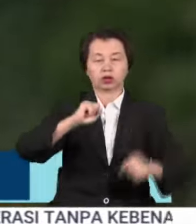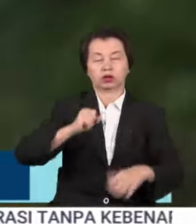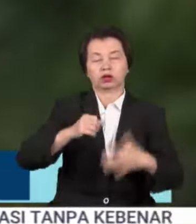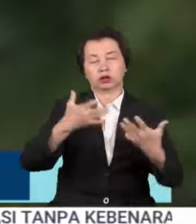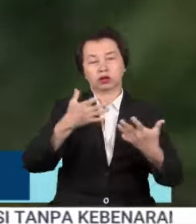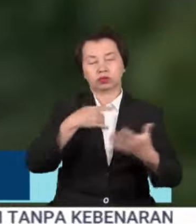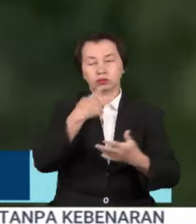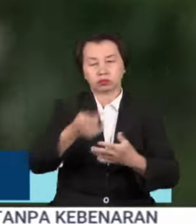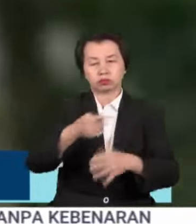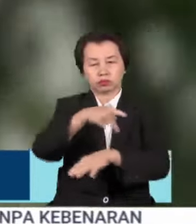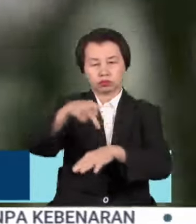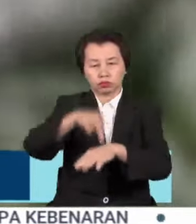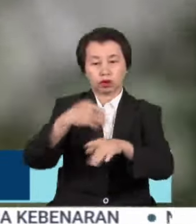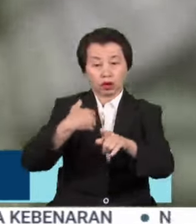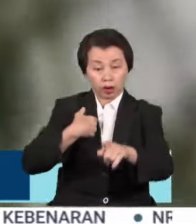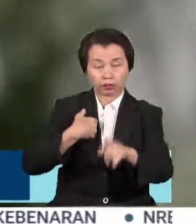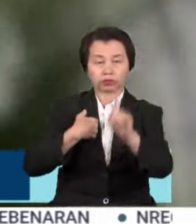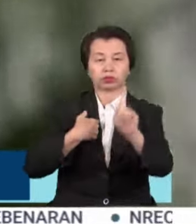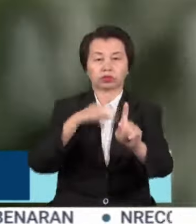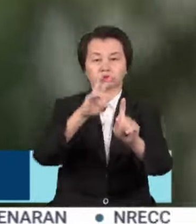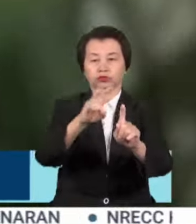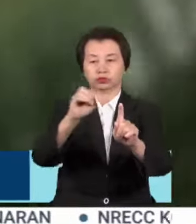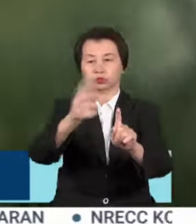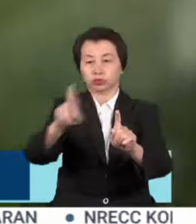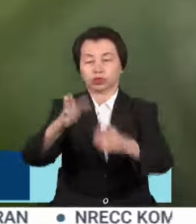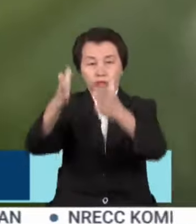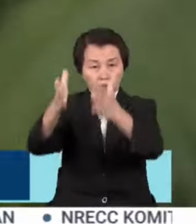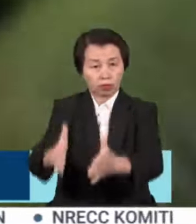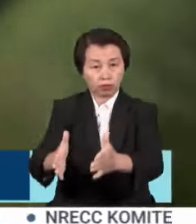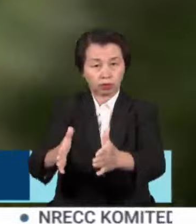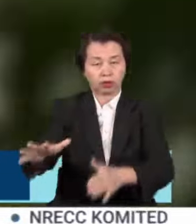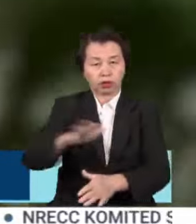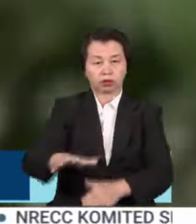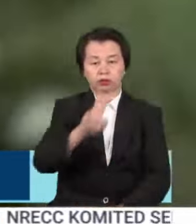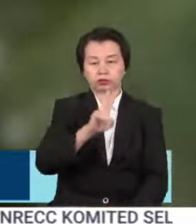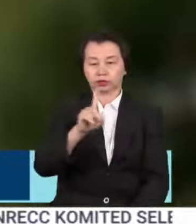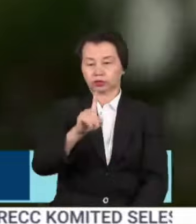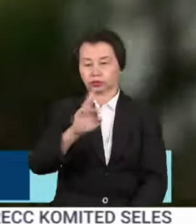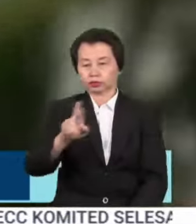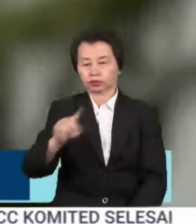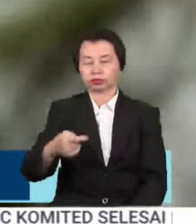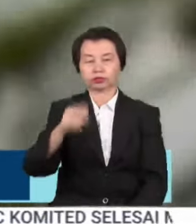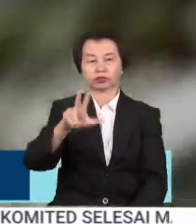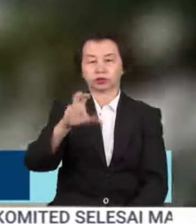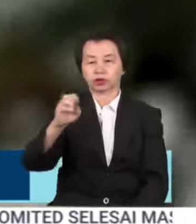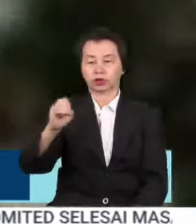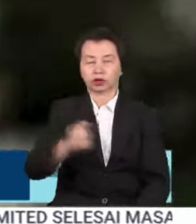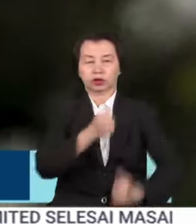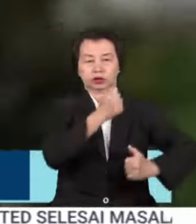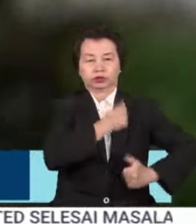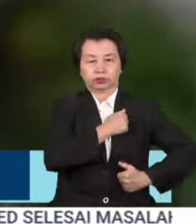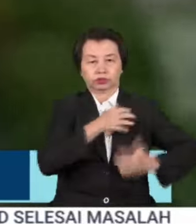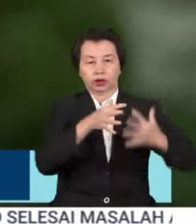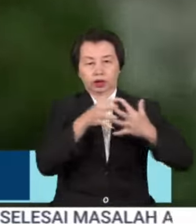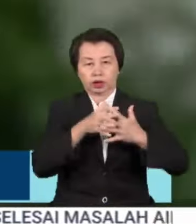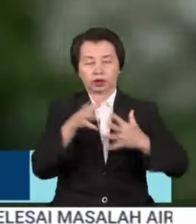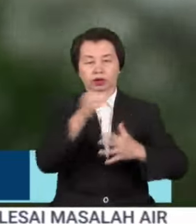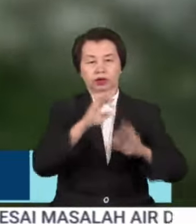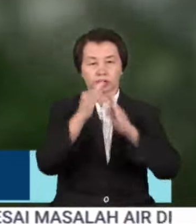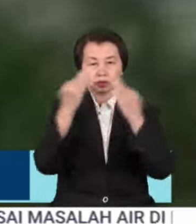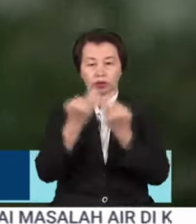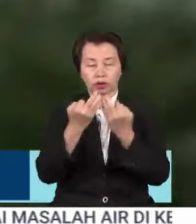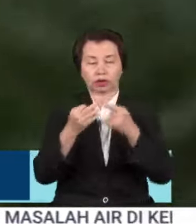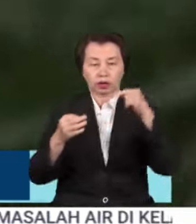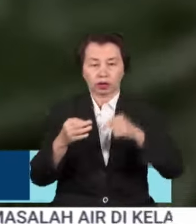di pulau yang mempunyai 170,000 penduduk. Kira-kira 21,700 anggota tentera Amerika dan keluarga